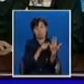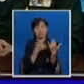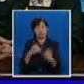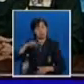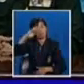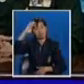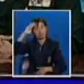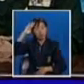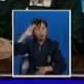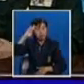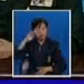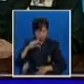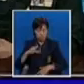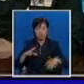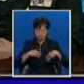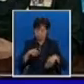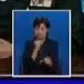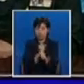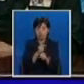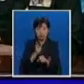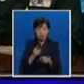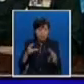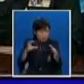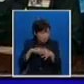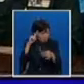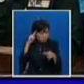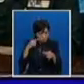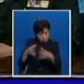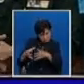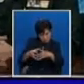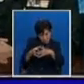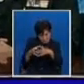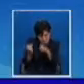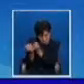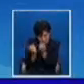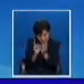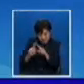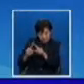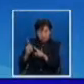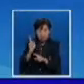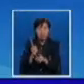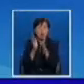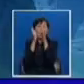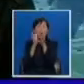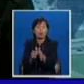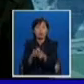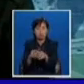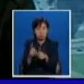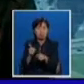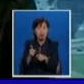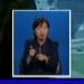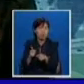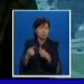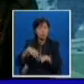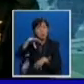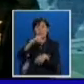กองทัพยืนยันว่าทำในส่วนของความแตกแยกเนี่ยถ้าจะคิดว่าเป็นบุคคลเนี่ย แน่นอนองค์กรที่มีความใหญ่โตเนี่ยผมว่าอา